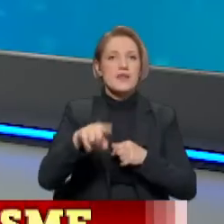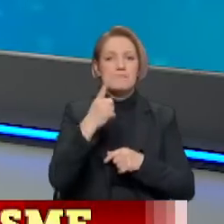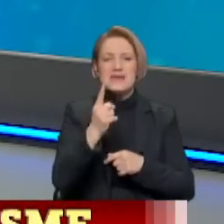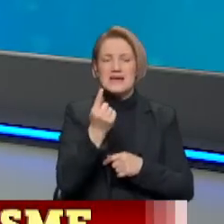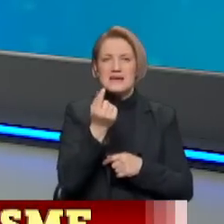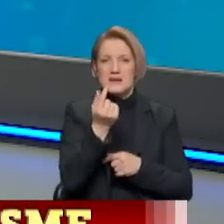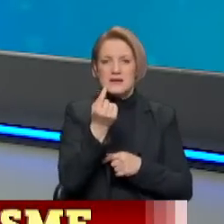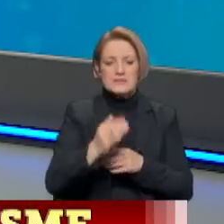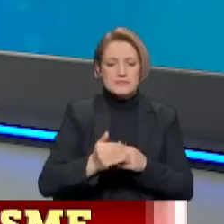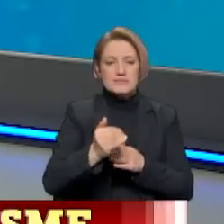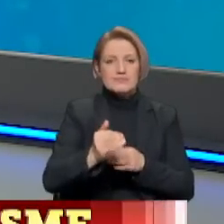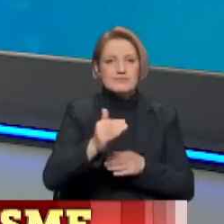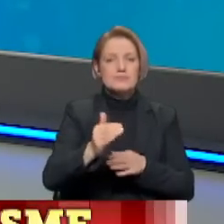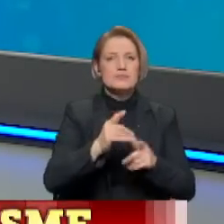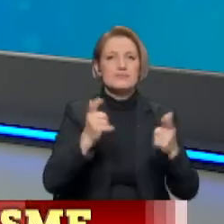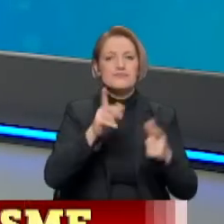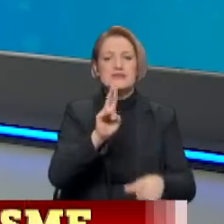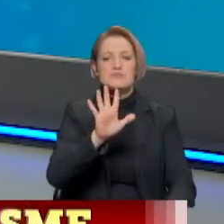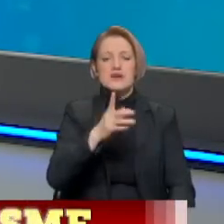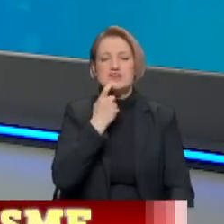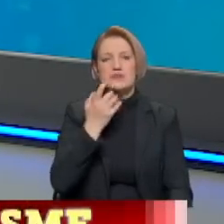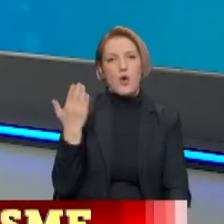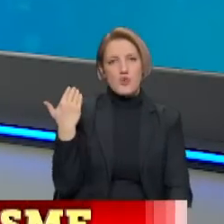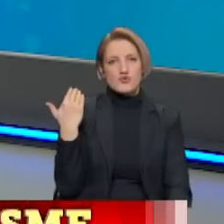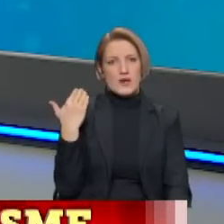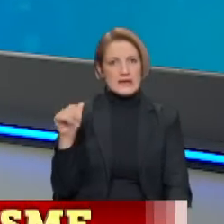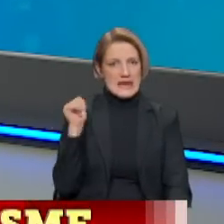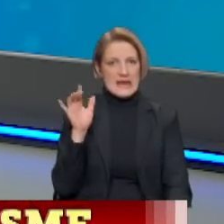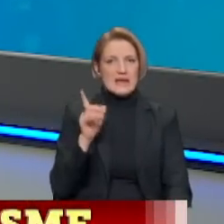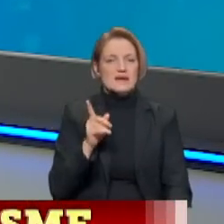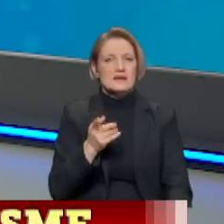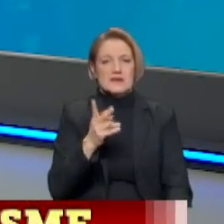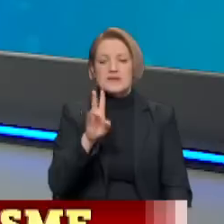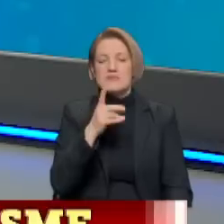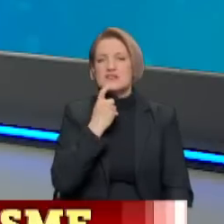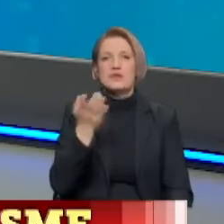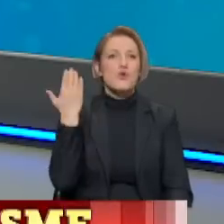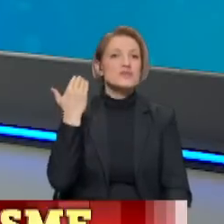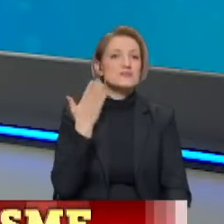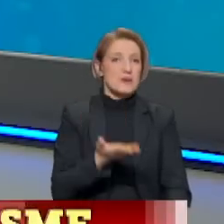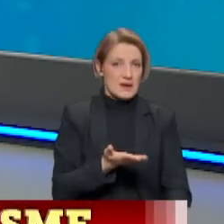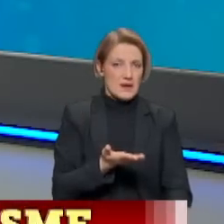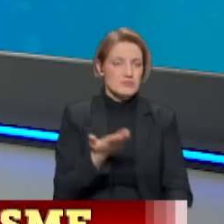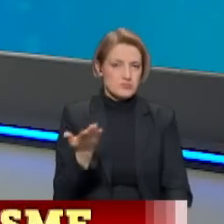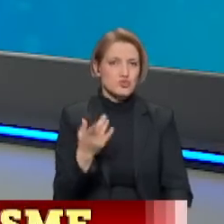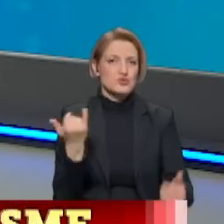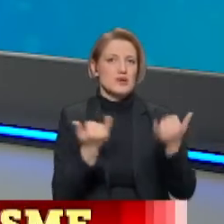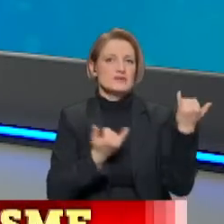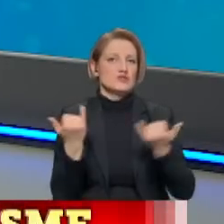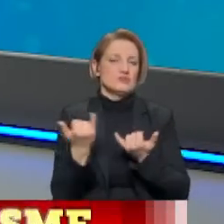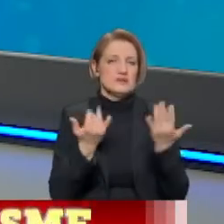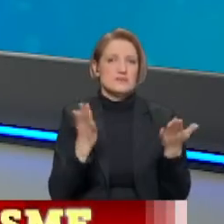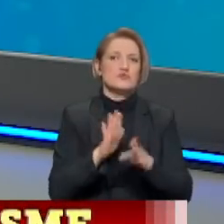milim ileri gidebilmiş mi? 25 yıl önceye mi dönmüş yoksa çeyrek asır geriye mi dönmüş? İşte bunun